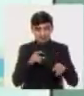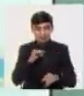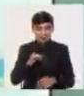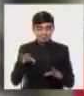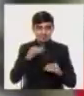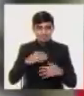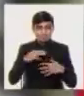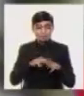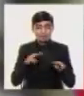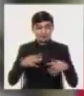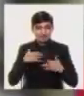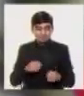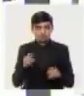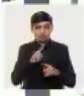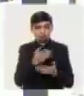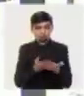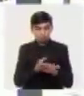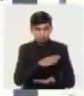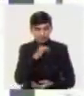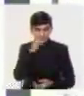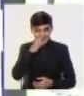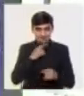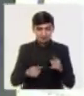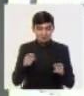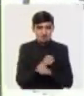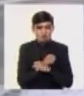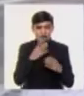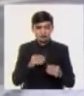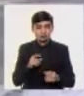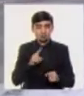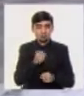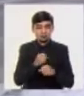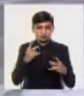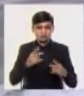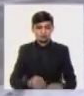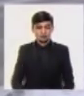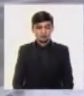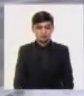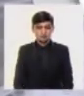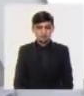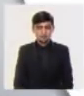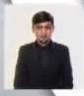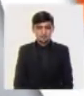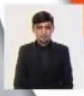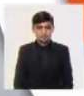призывают в Минздраве? И как казахстанцы планируют провести длинные выходные? Ходим в гости обязательно.